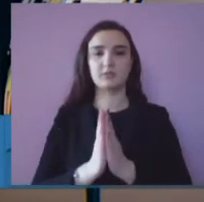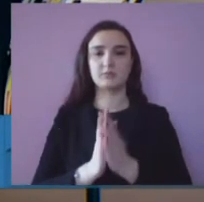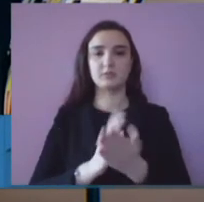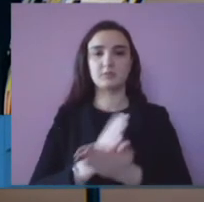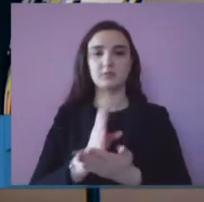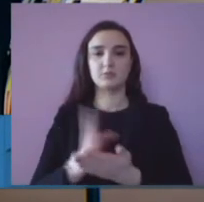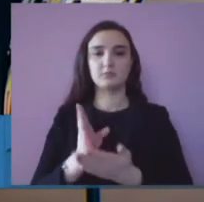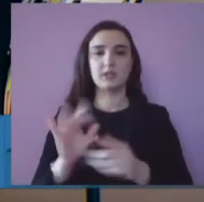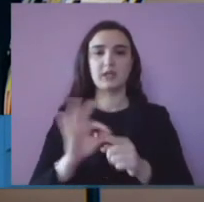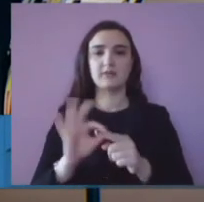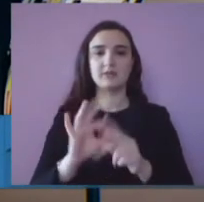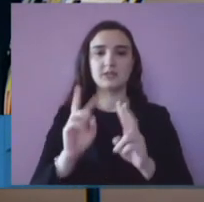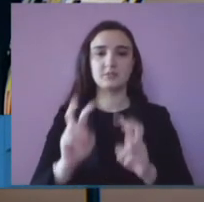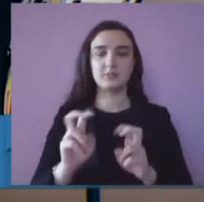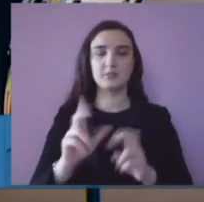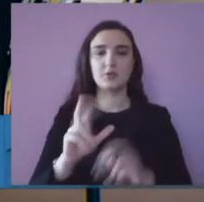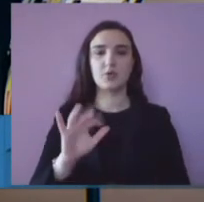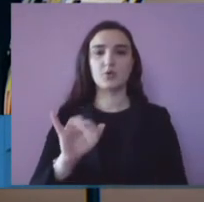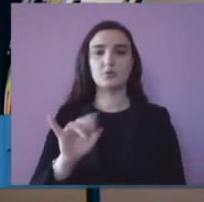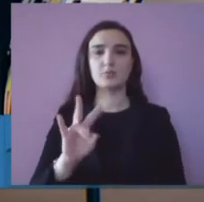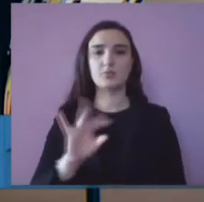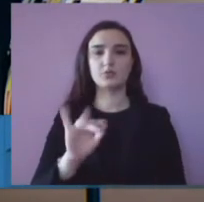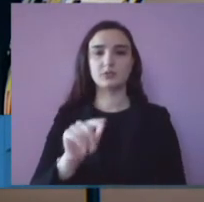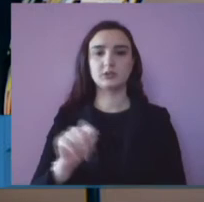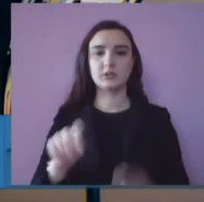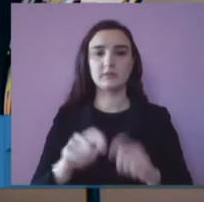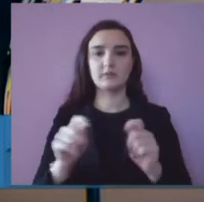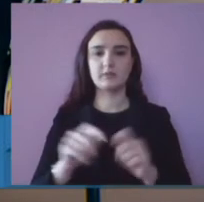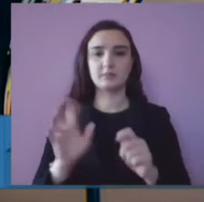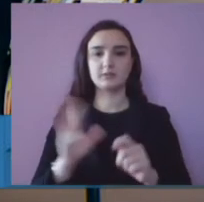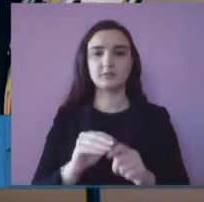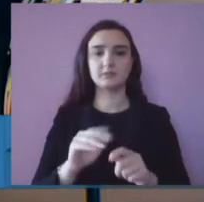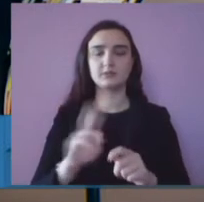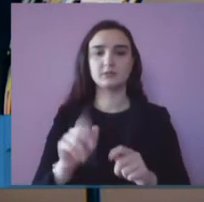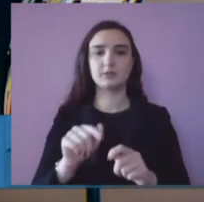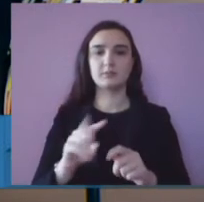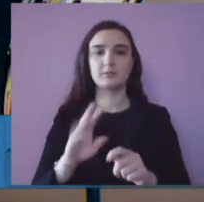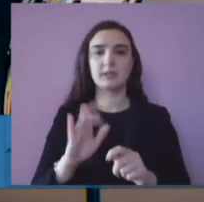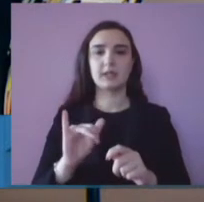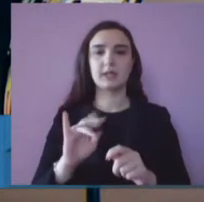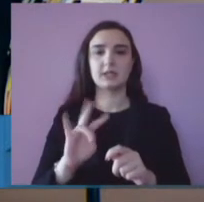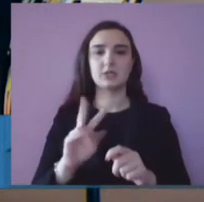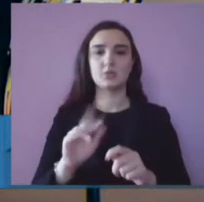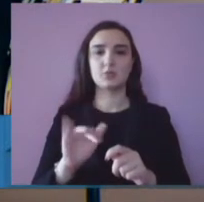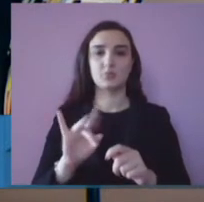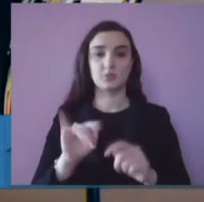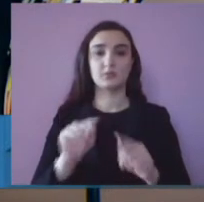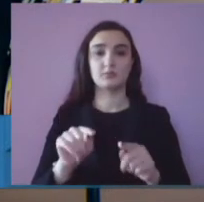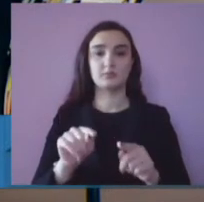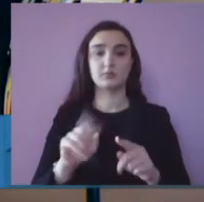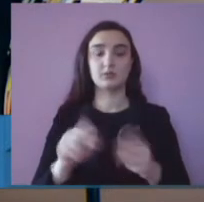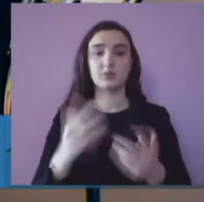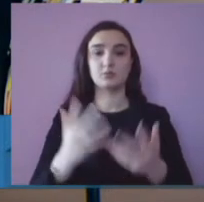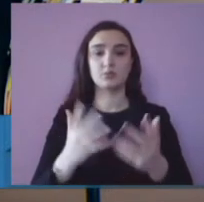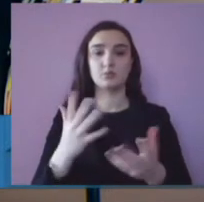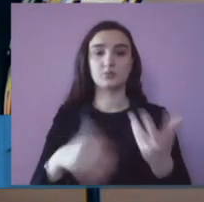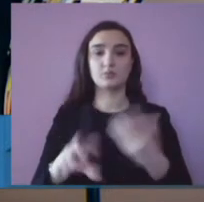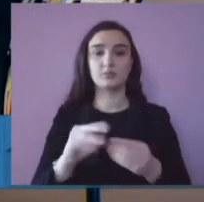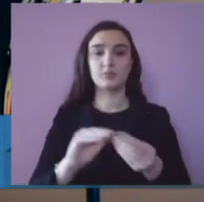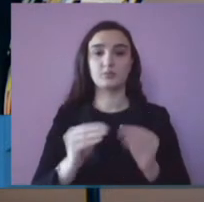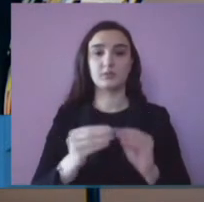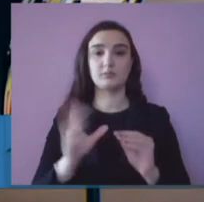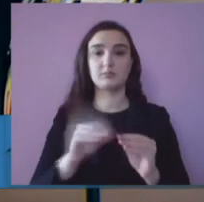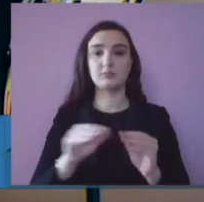ავთვისებიანობის თვალსაზრისით, ჰორმონული დარღვევების თვალსაზრისით და მექანიკური ზეწოლის თვალსაზრისით და თუ ეს პრობლემები არ არის